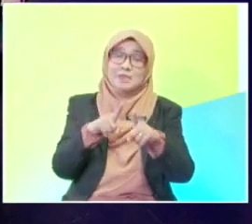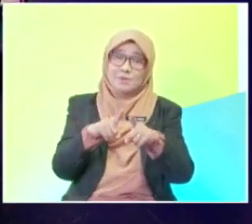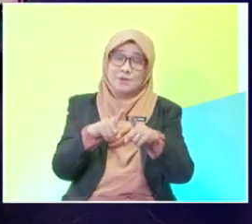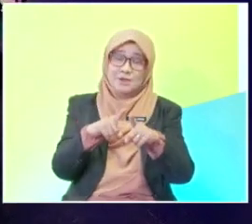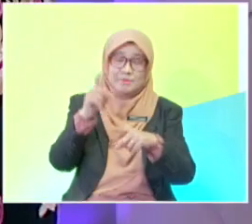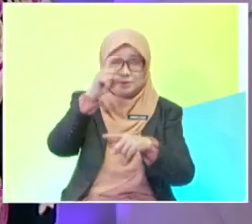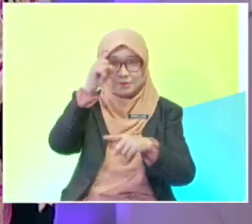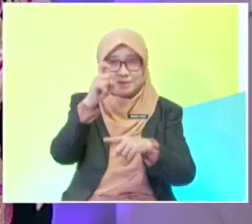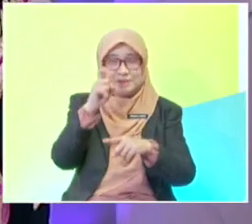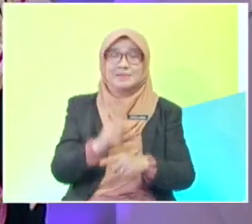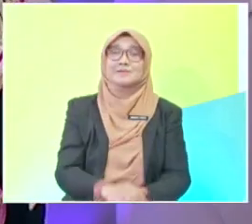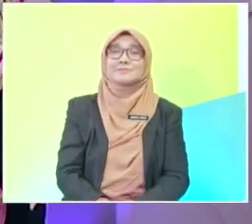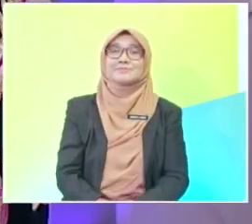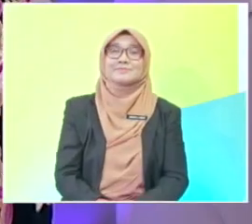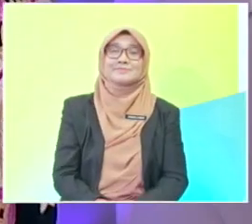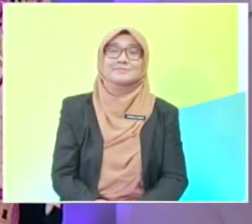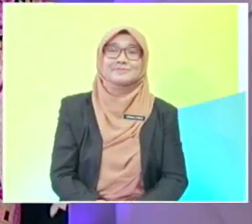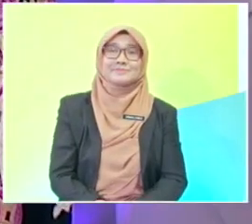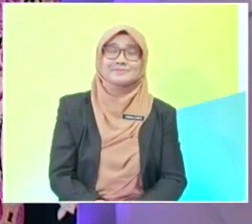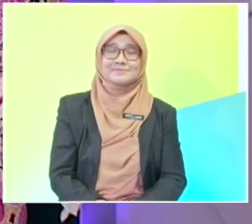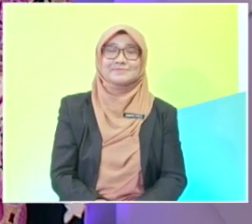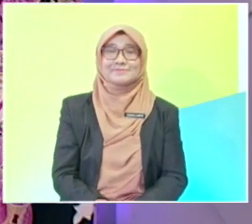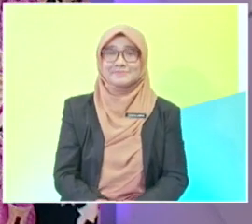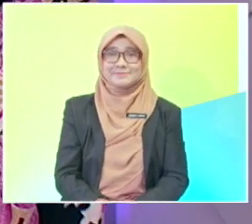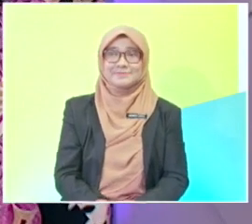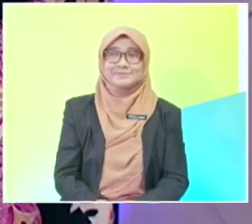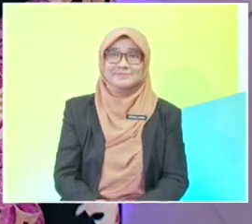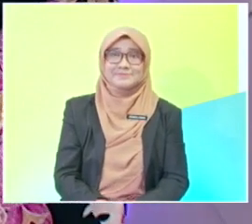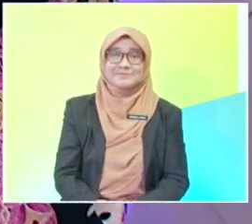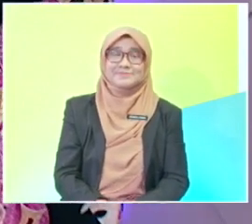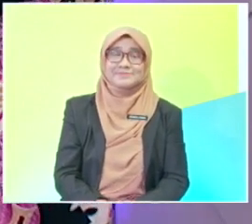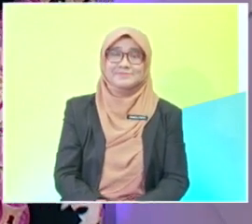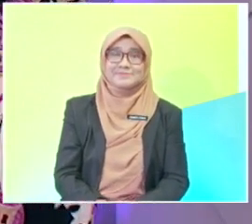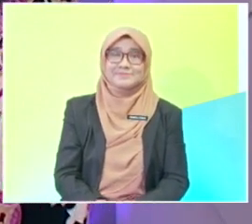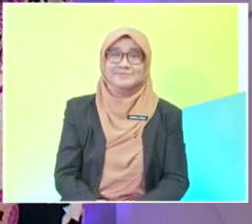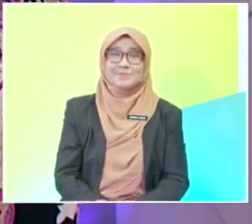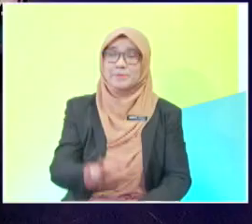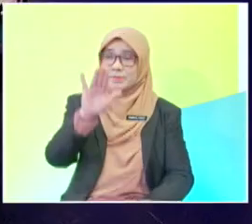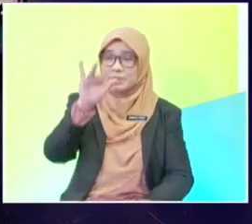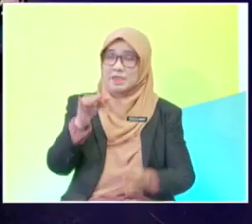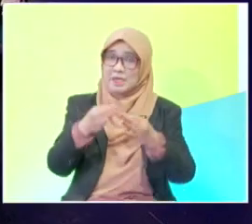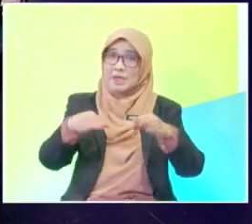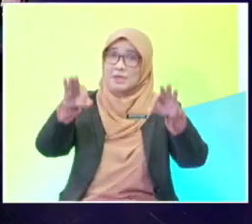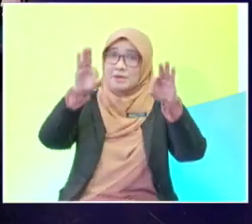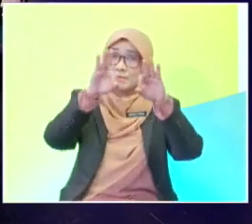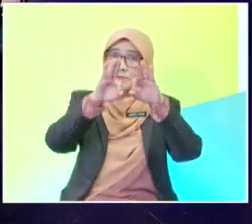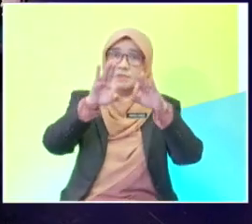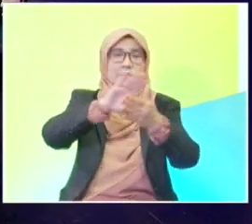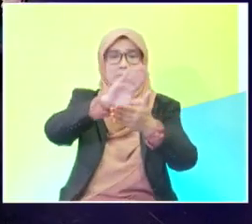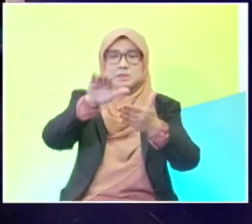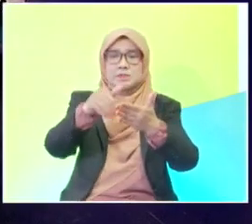secara lisan. Jadi Hanif seorang pelajar yang aktif dan cemerlang. Terima kasih, cikgu. Sebab yang penting kita kena memberi sepenuh perhatian